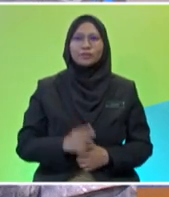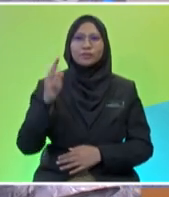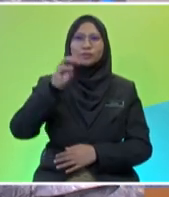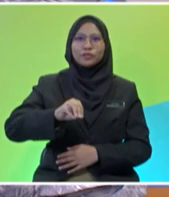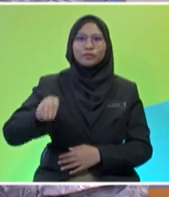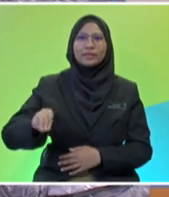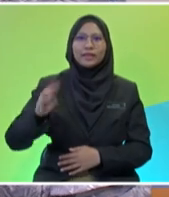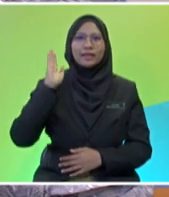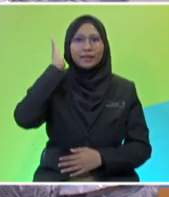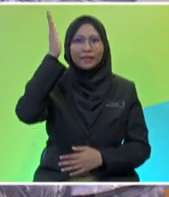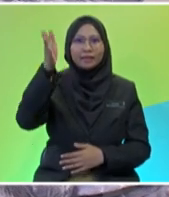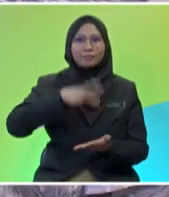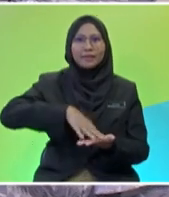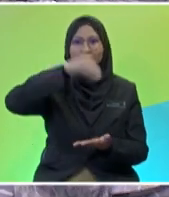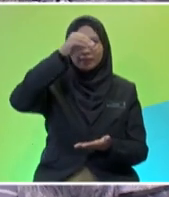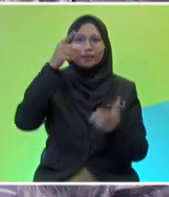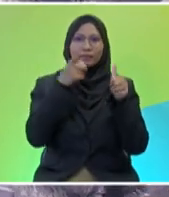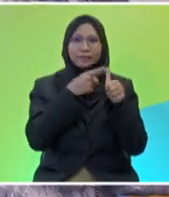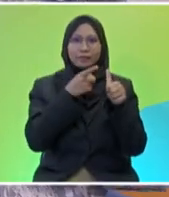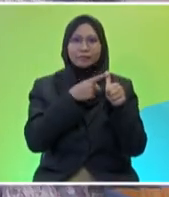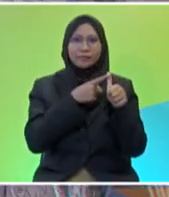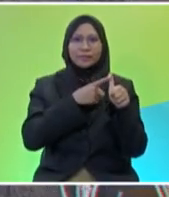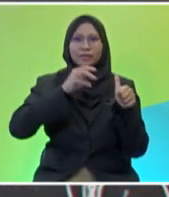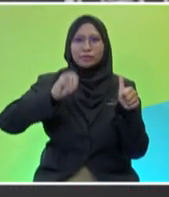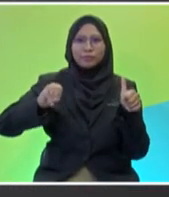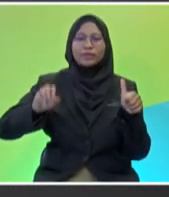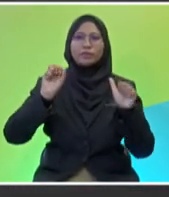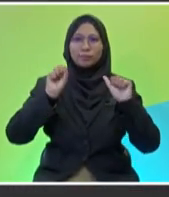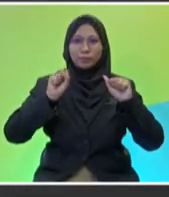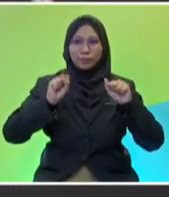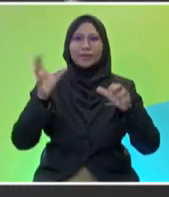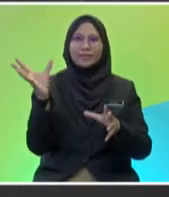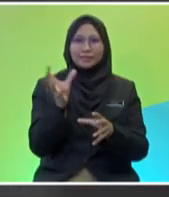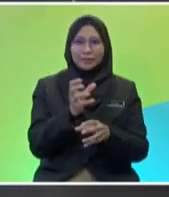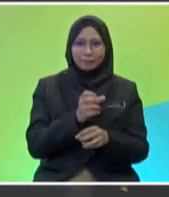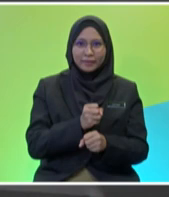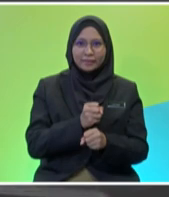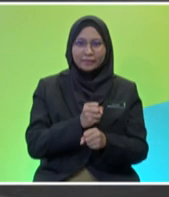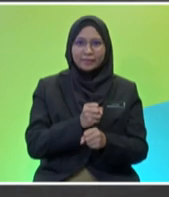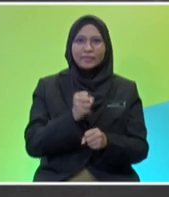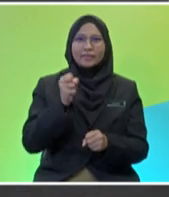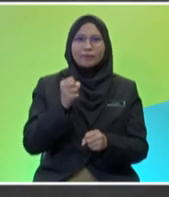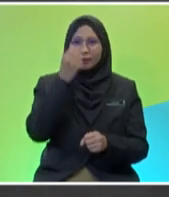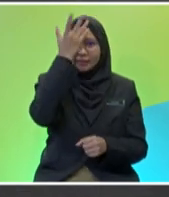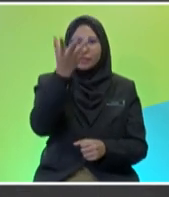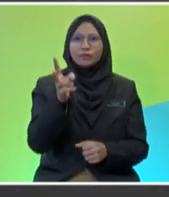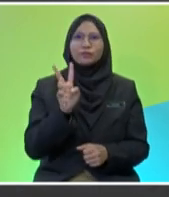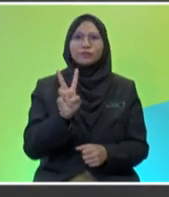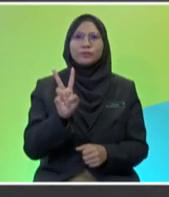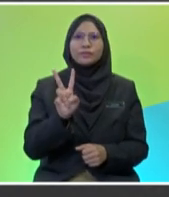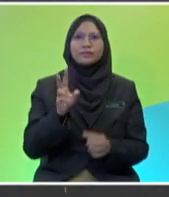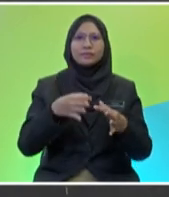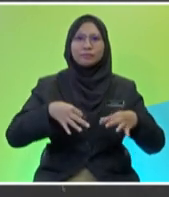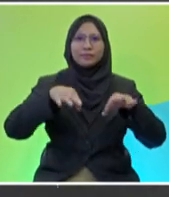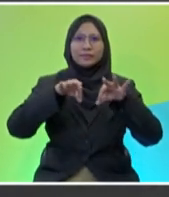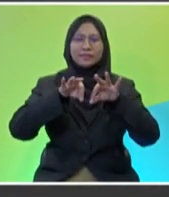hasil pembelajaran yang pertama ialah murid akan menguraikan murid dapat menguraikan dua Kepentingan agensi penghematan